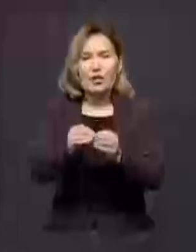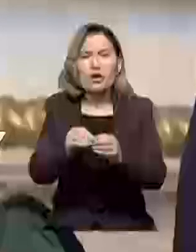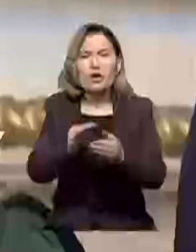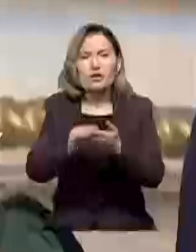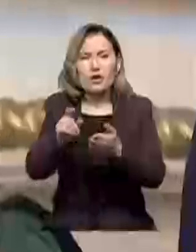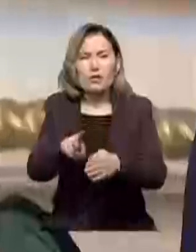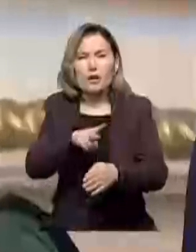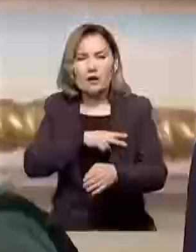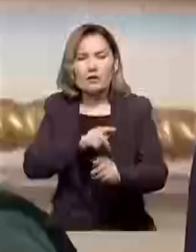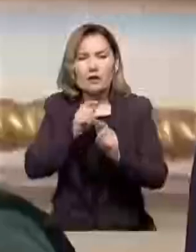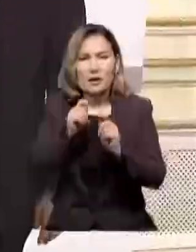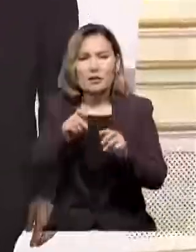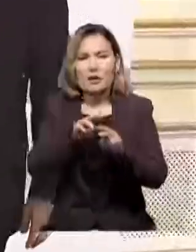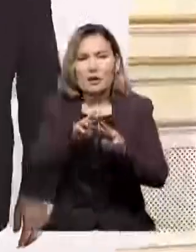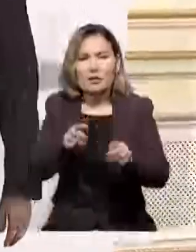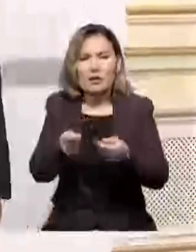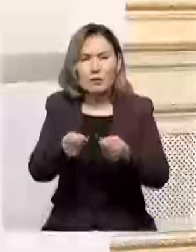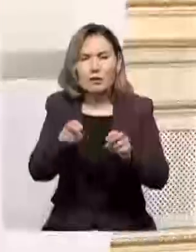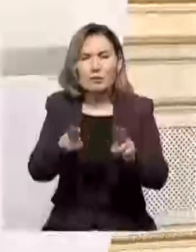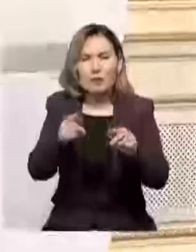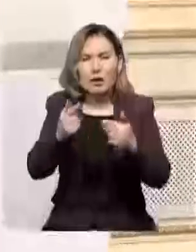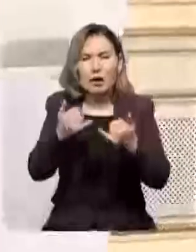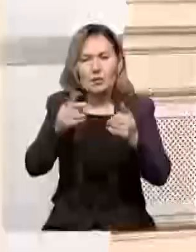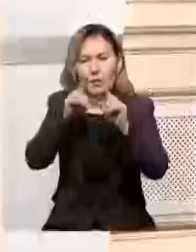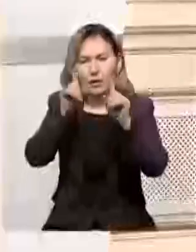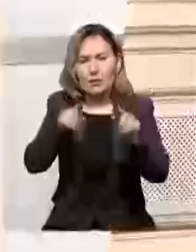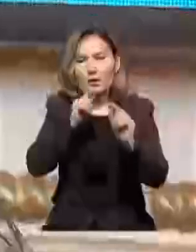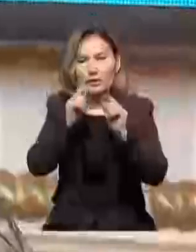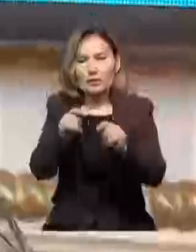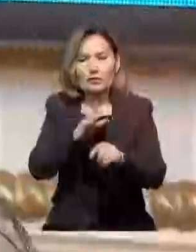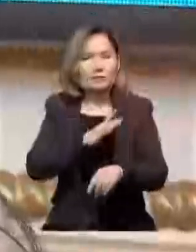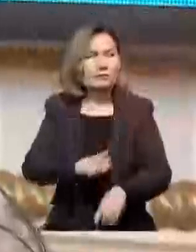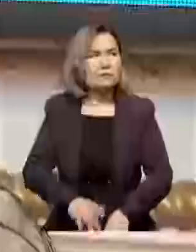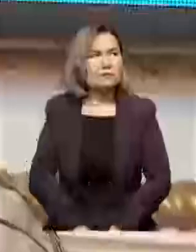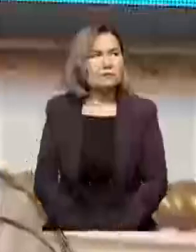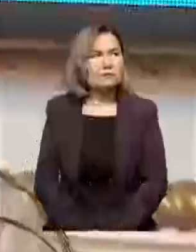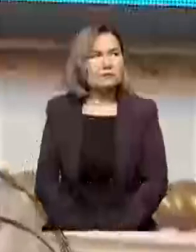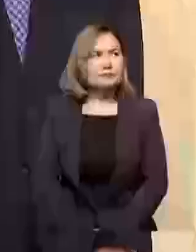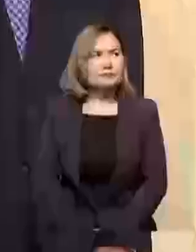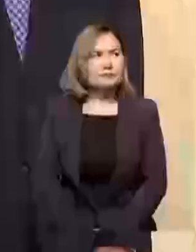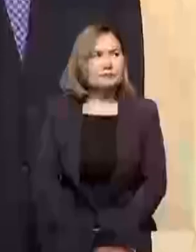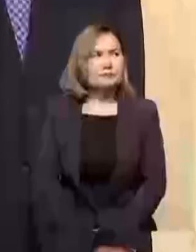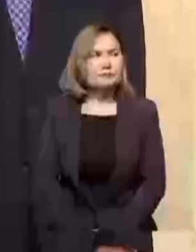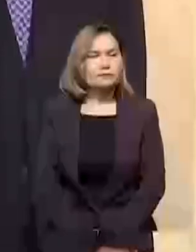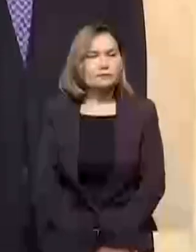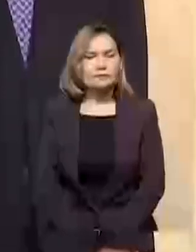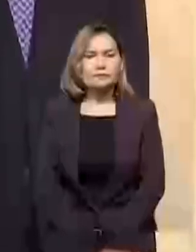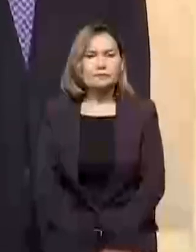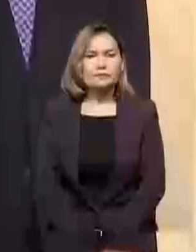табысталды. 8 адам министрдің құрмет грамотасымен марапатталды. Аршын Кемелжан, Радик Жакупов, 24 кезет, Алматыдан.